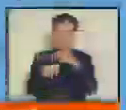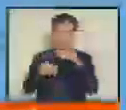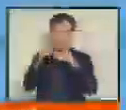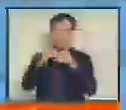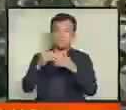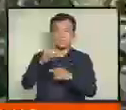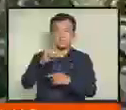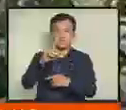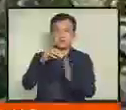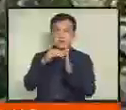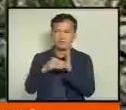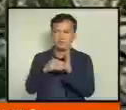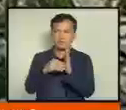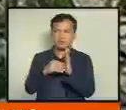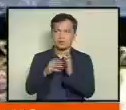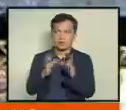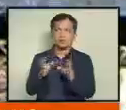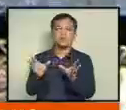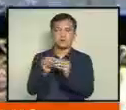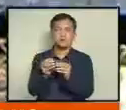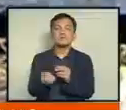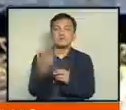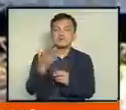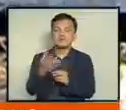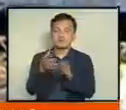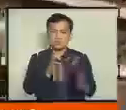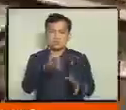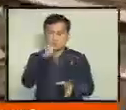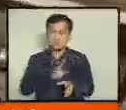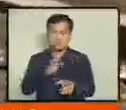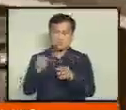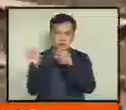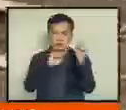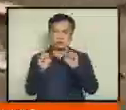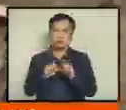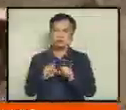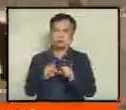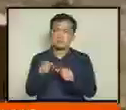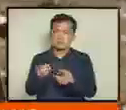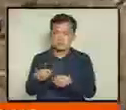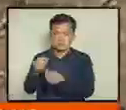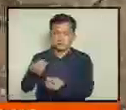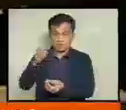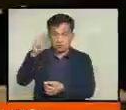higit 1 bilyong piso ang kabuang halaga ng iniwang pinsala ng bagyo. Nagbigay na ang